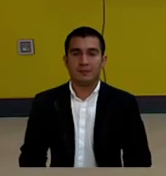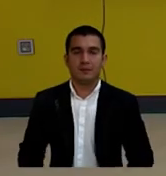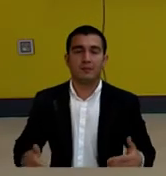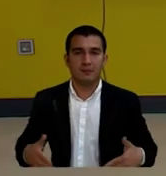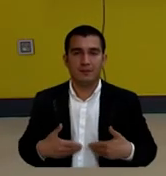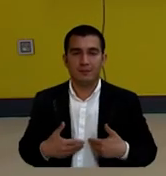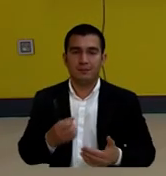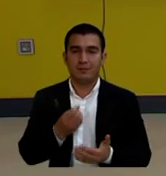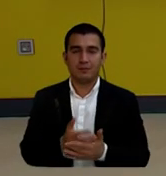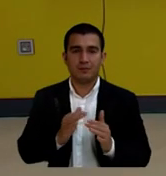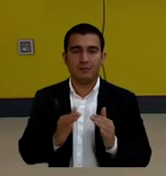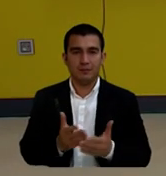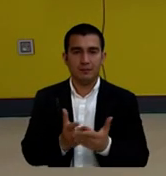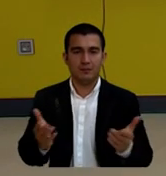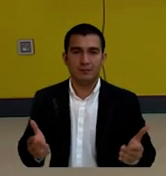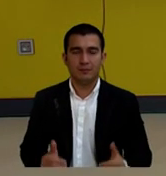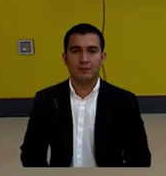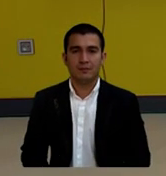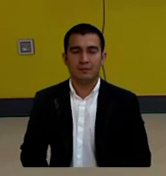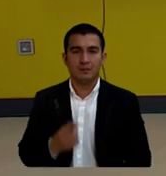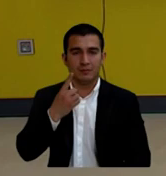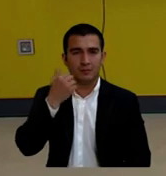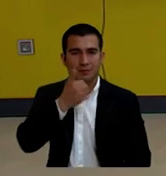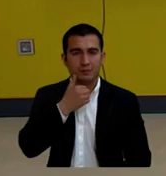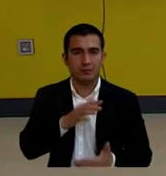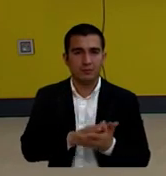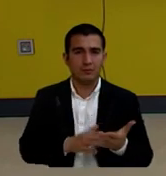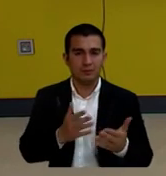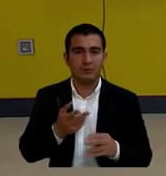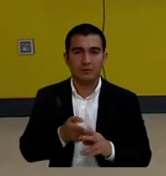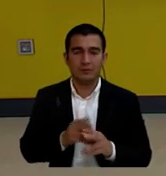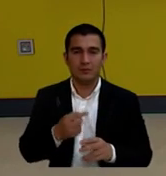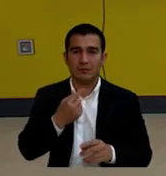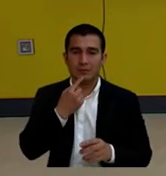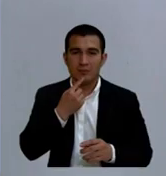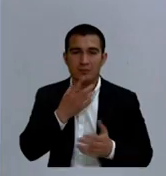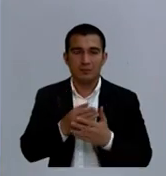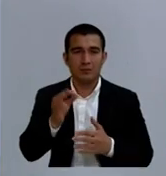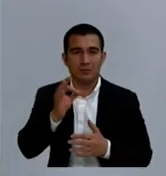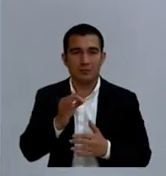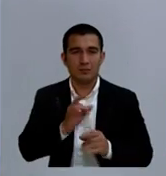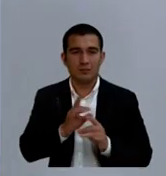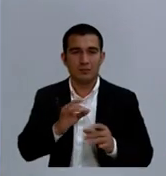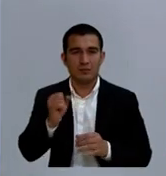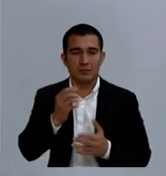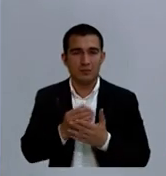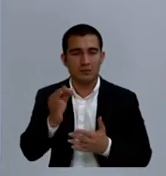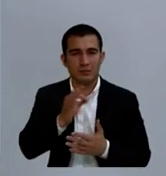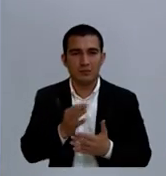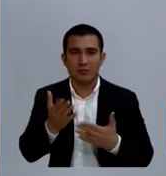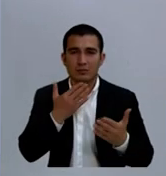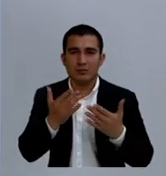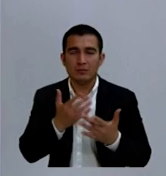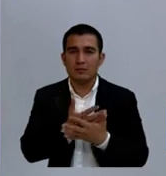Assalomu alaykum aziz o'quvchilar. Bir yil davomida biz nutq madaniyati asoslari bilan tanishdik, gaplashdik,